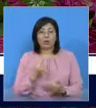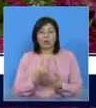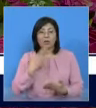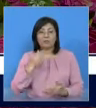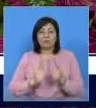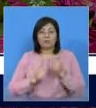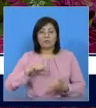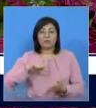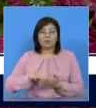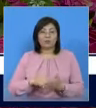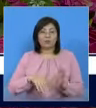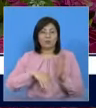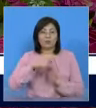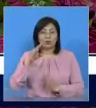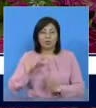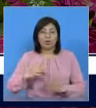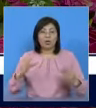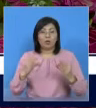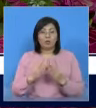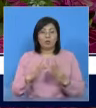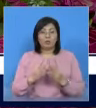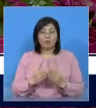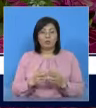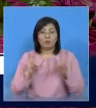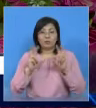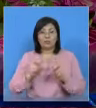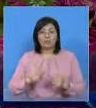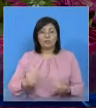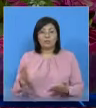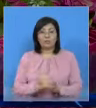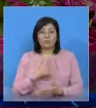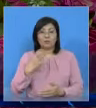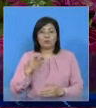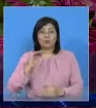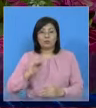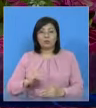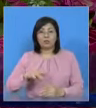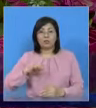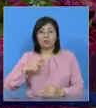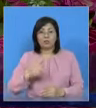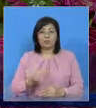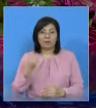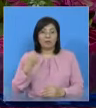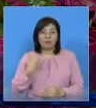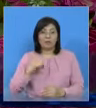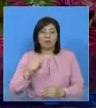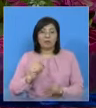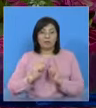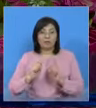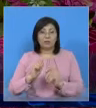қатысып, үздік көркемелпаздар деген номинацияны ұтып алып, 500 мың теңге жүлдеге ие болды.